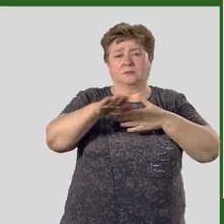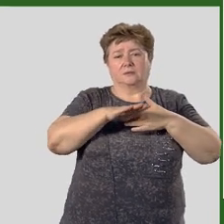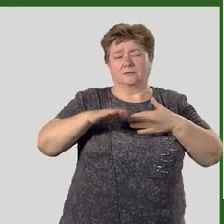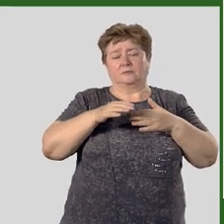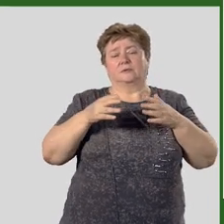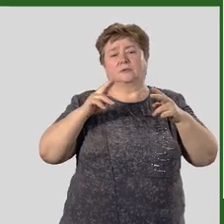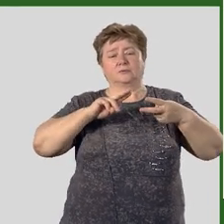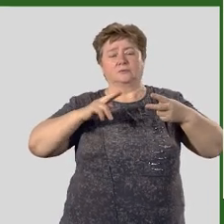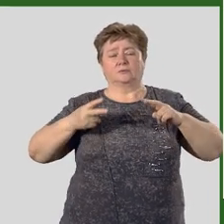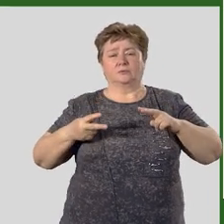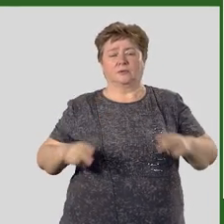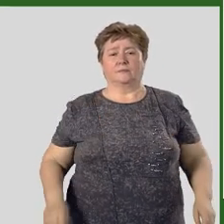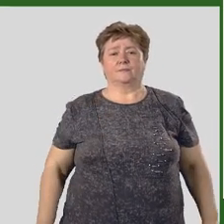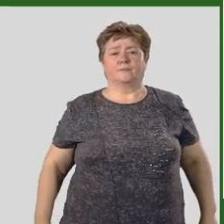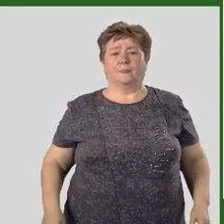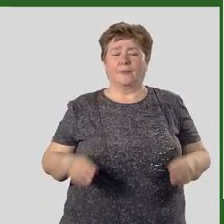территориальной структурой.